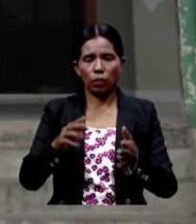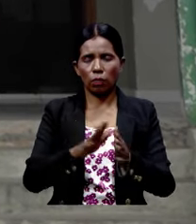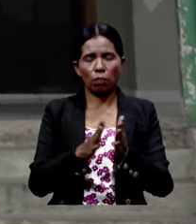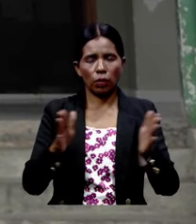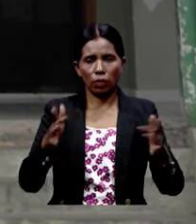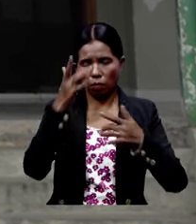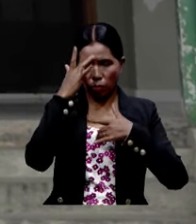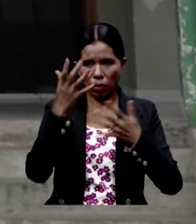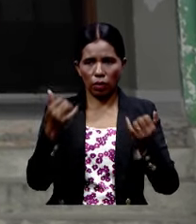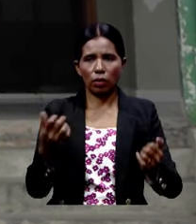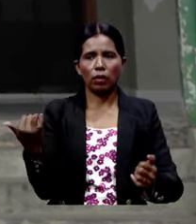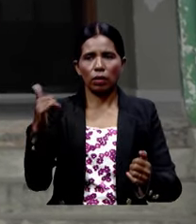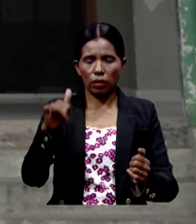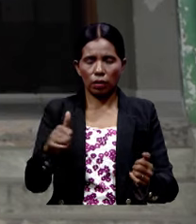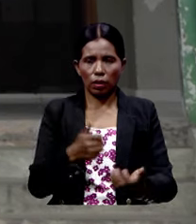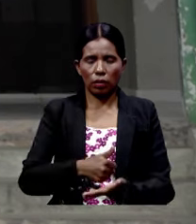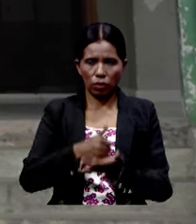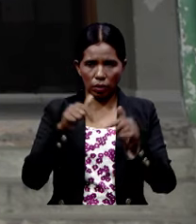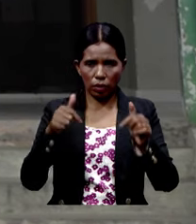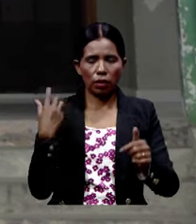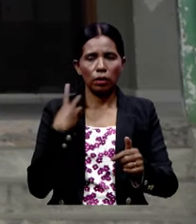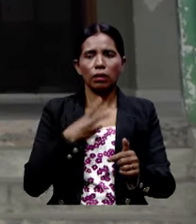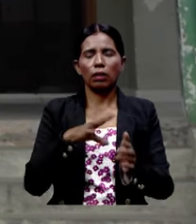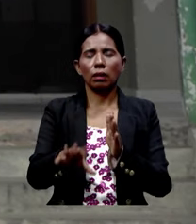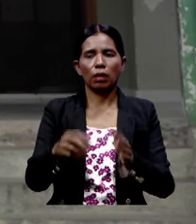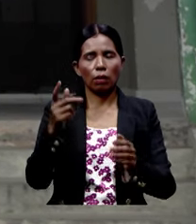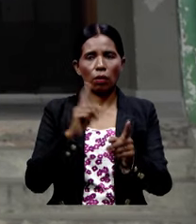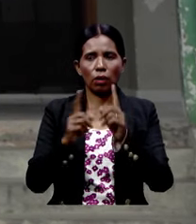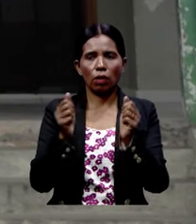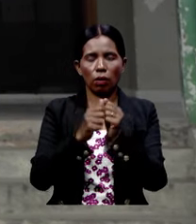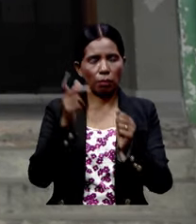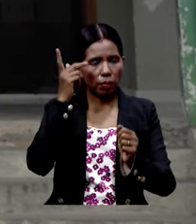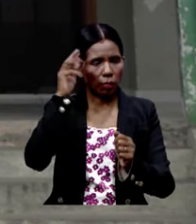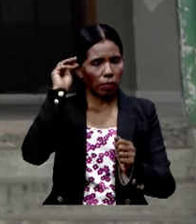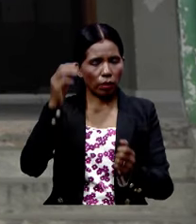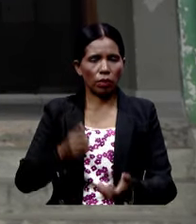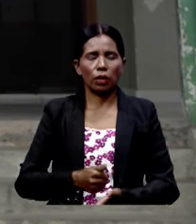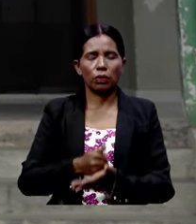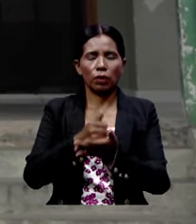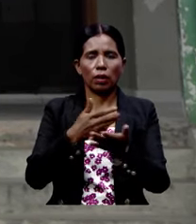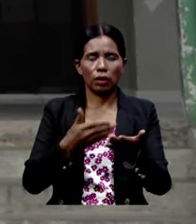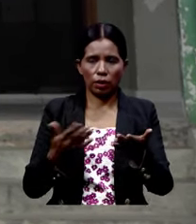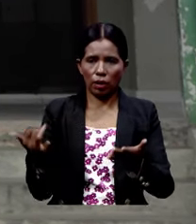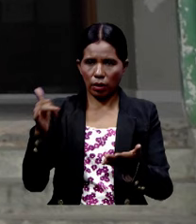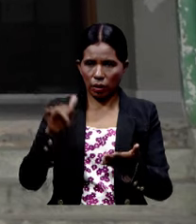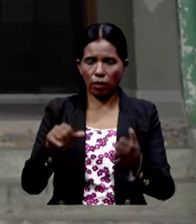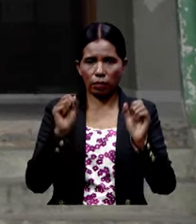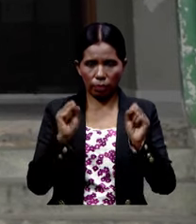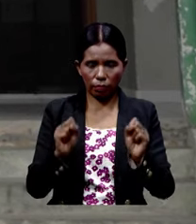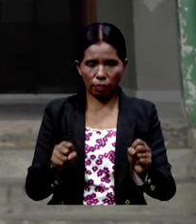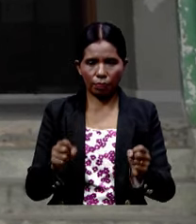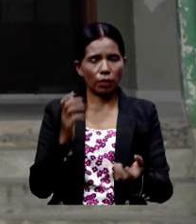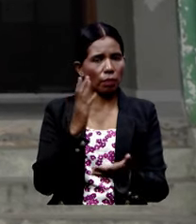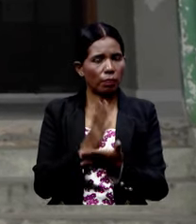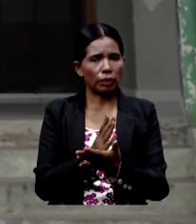dengue agora de down jadi sira ajuda de ne jadi sira coleta no hoita ne primeiro ministro atu fo apoio equipamento sira ne para hodi prevene